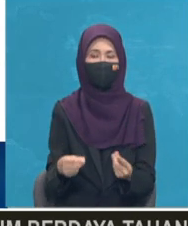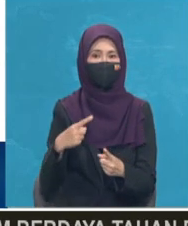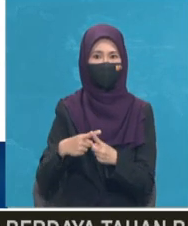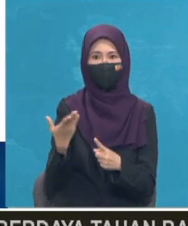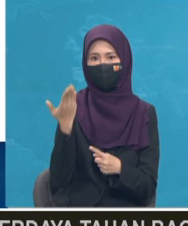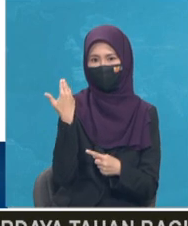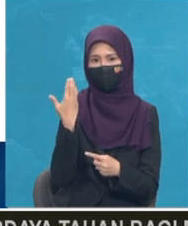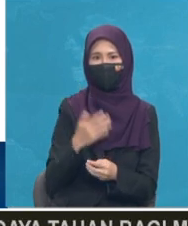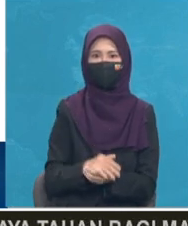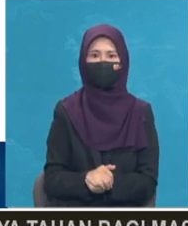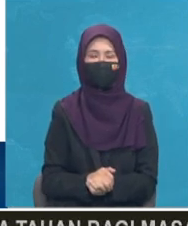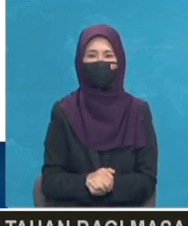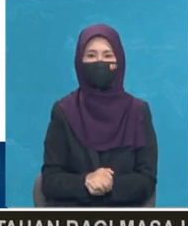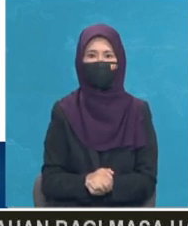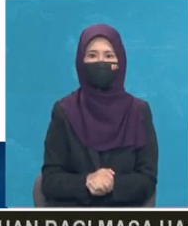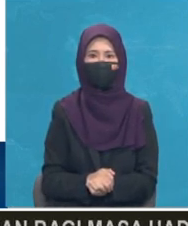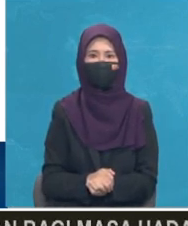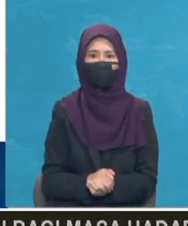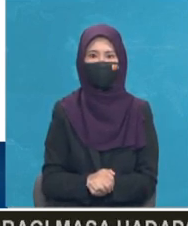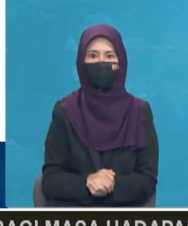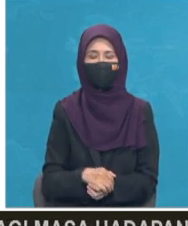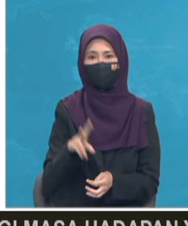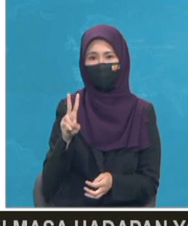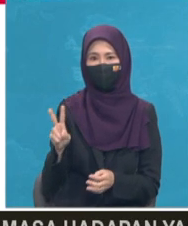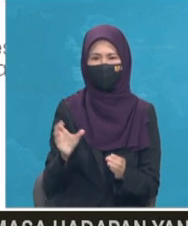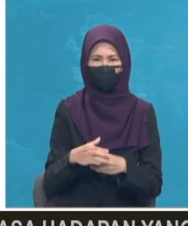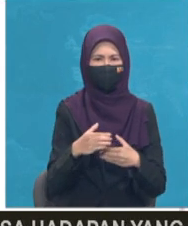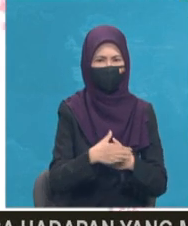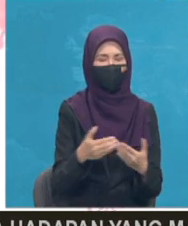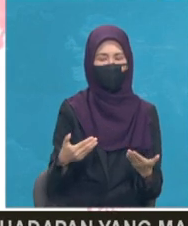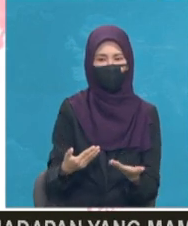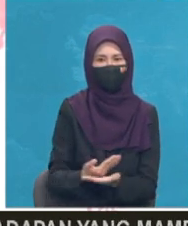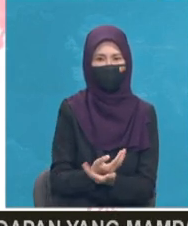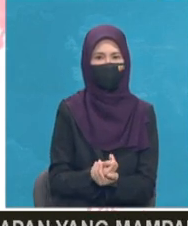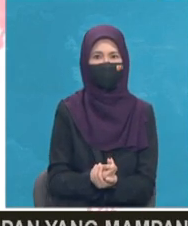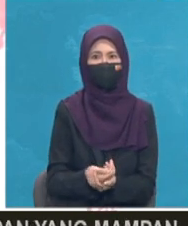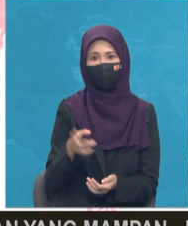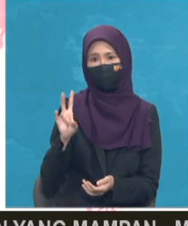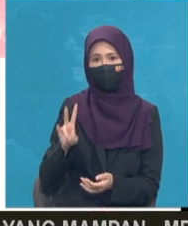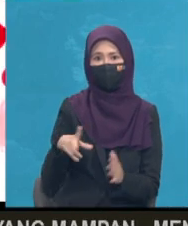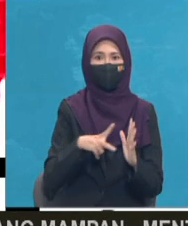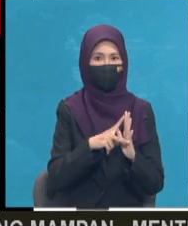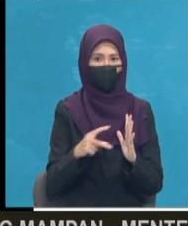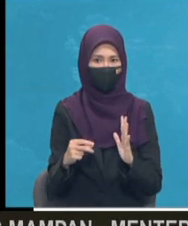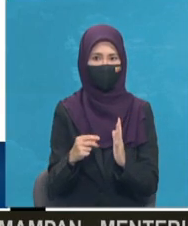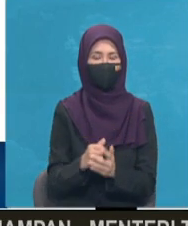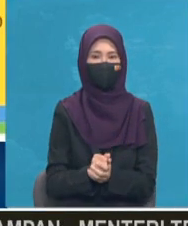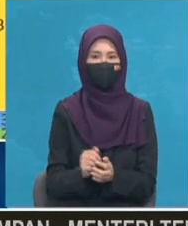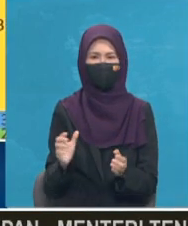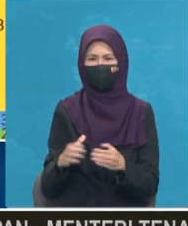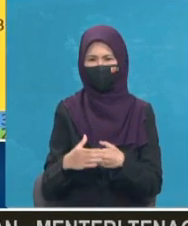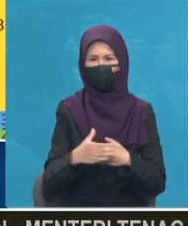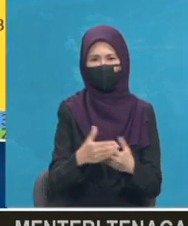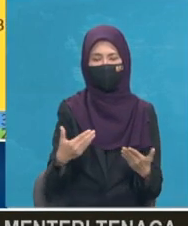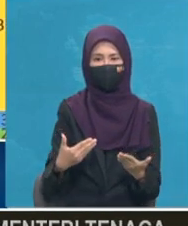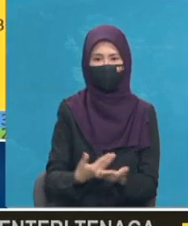positif sebelumnya sementara itu terdapat dua klaster baru tanah di kesan yang libatkan 7 cash selesaikah